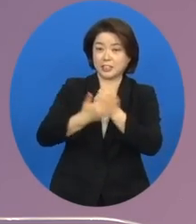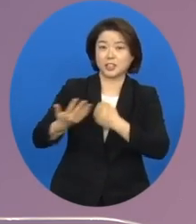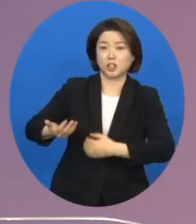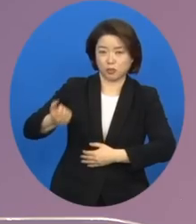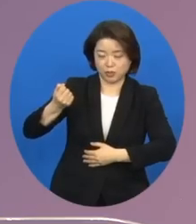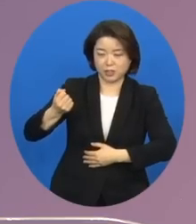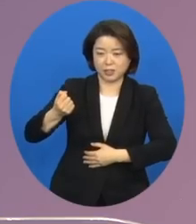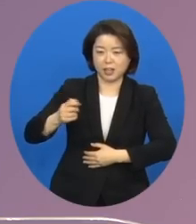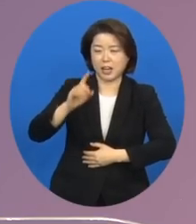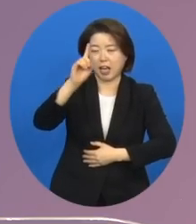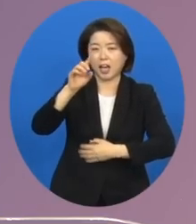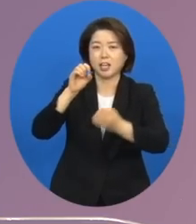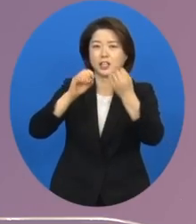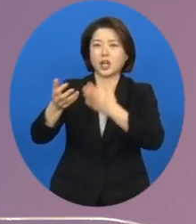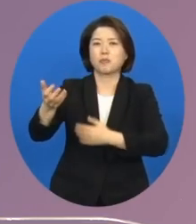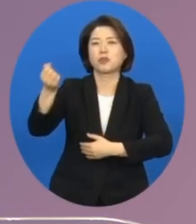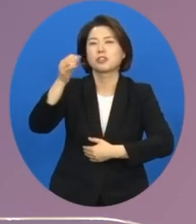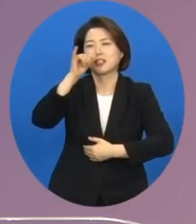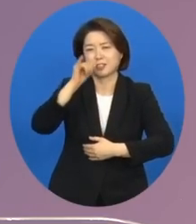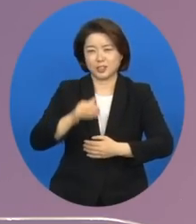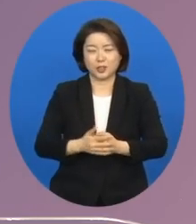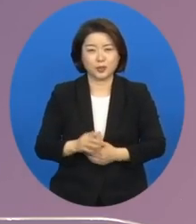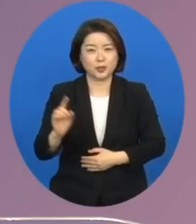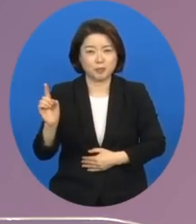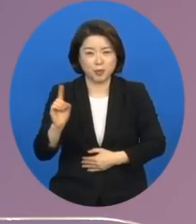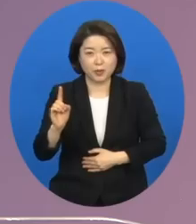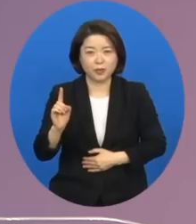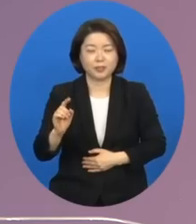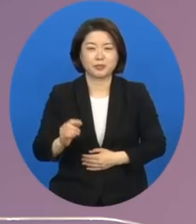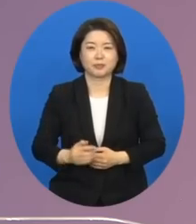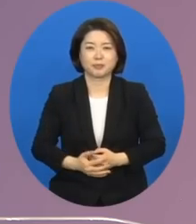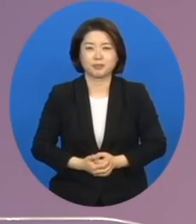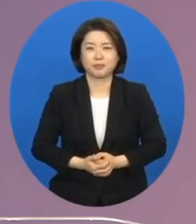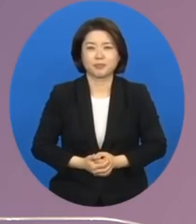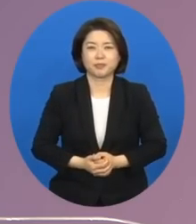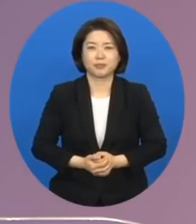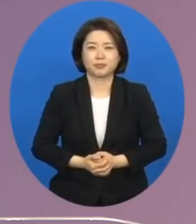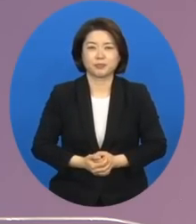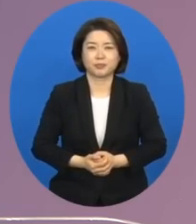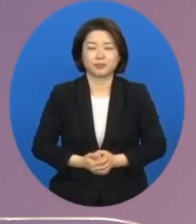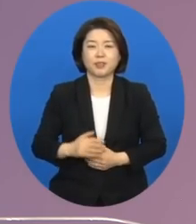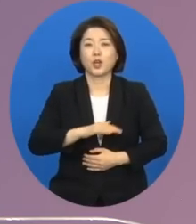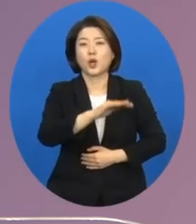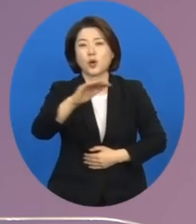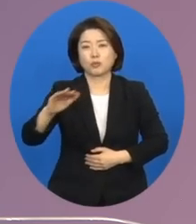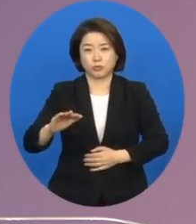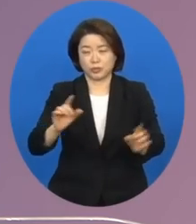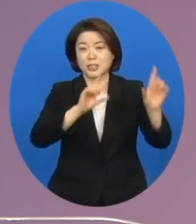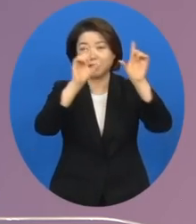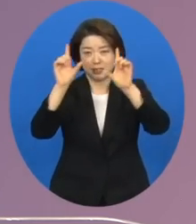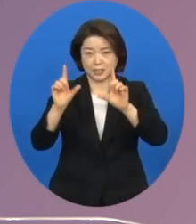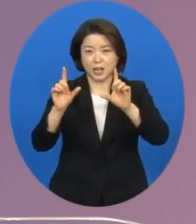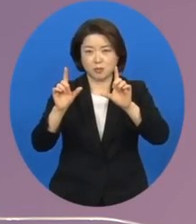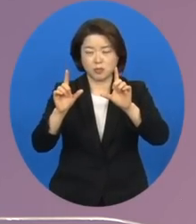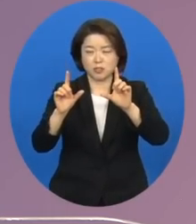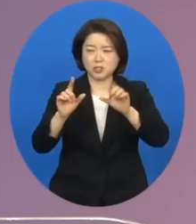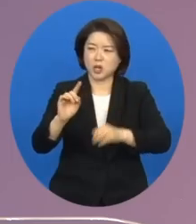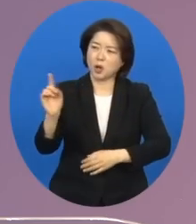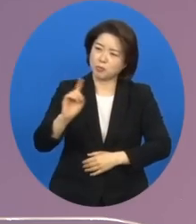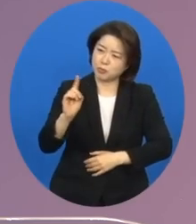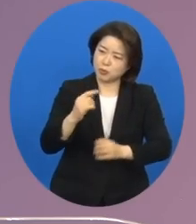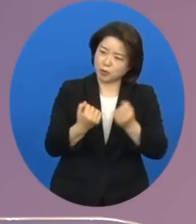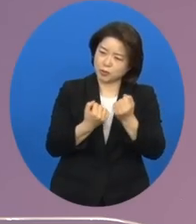가지 답을 하나 얻은게 있어요 그것은 무엇이냐 하면 우리 삶은 무엇으로